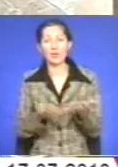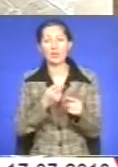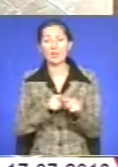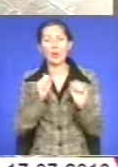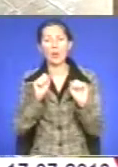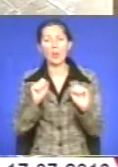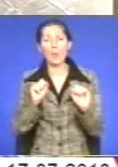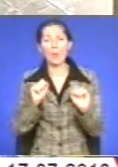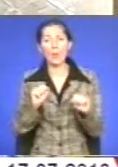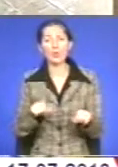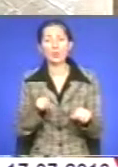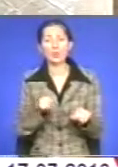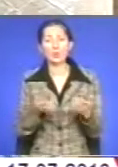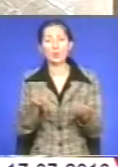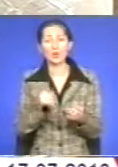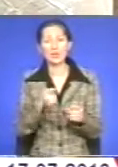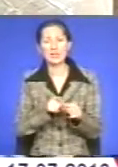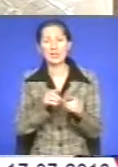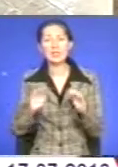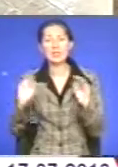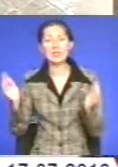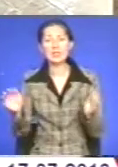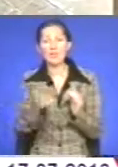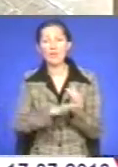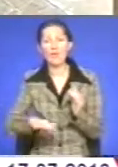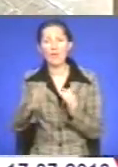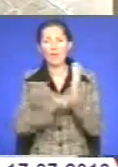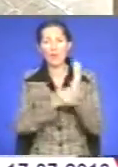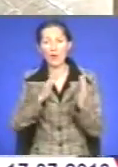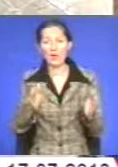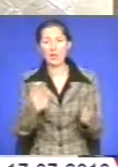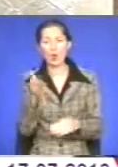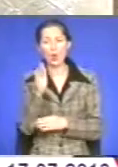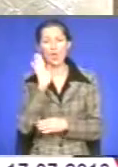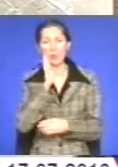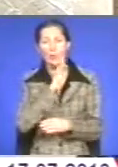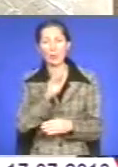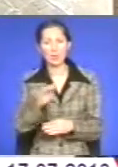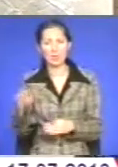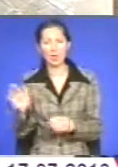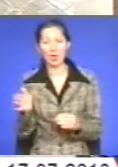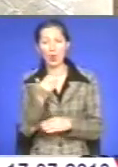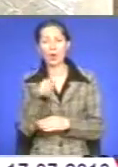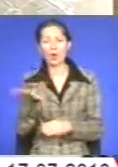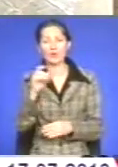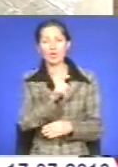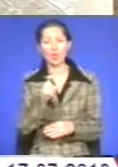можливо, що цей сквер, де гуляють мами з дітьми, де гуляють всі люди,